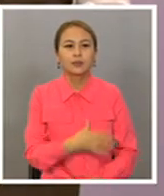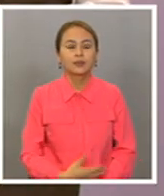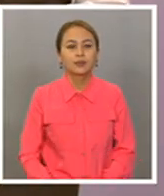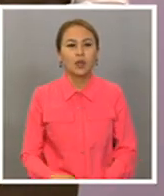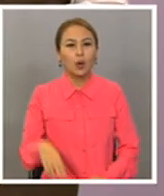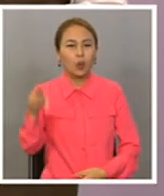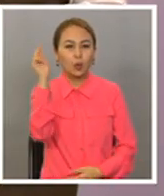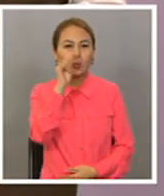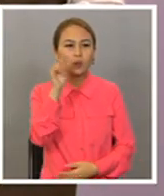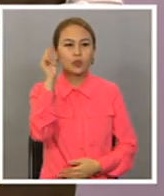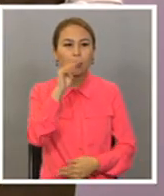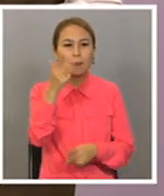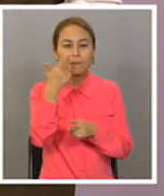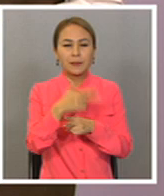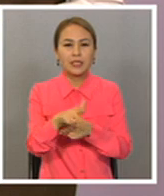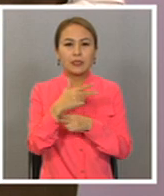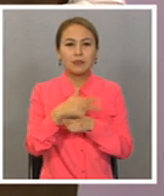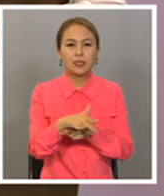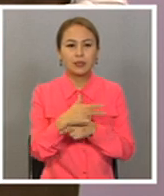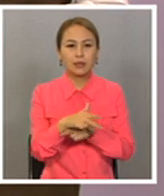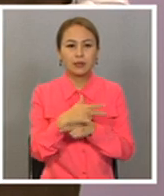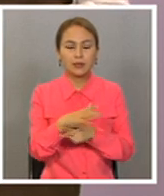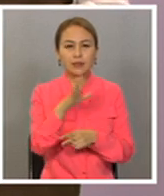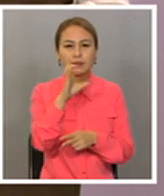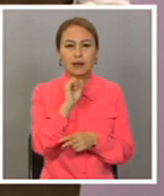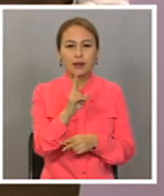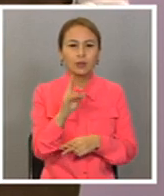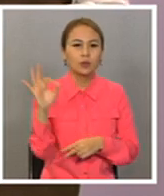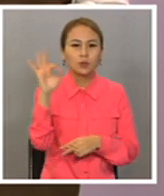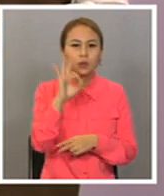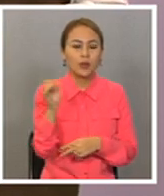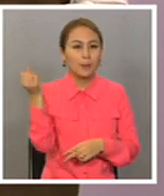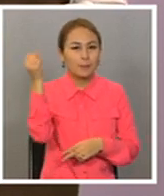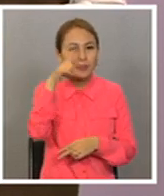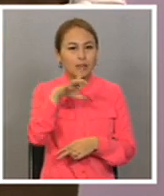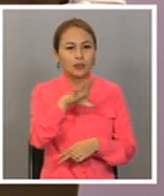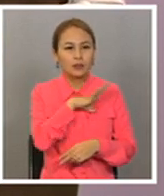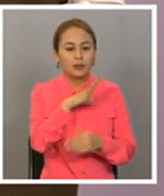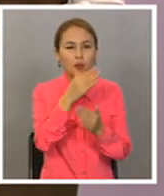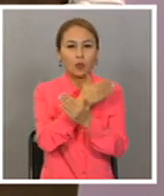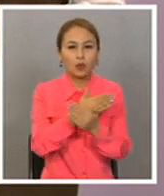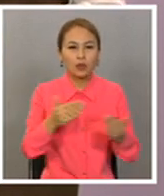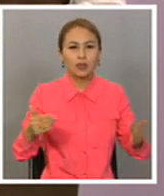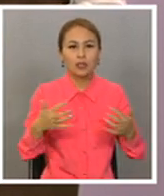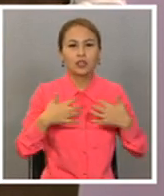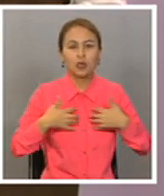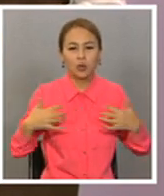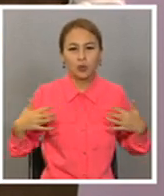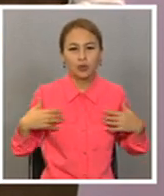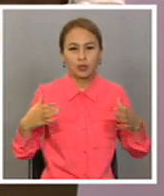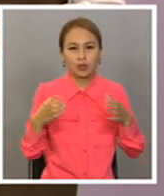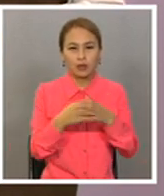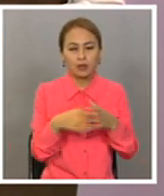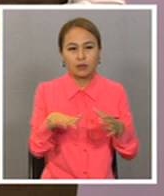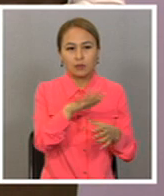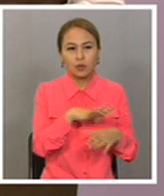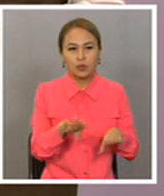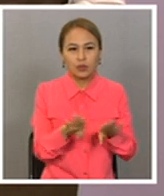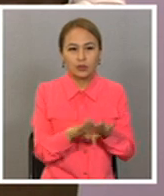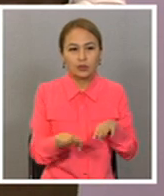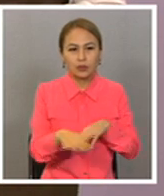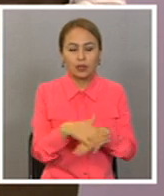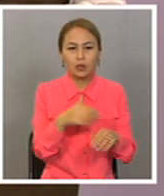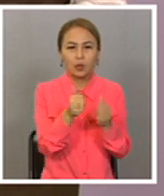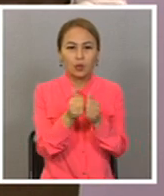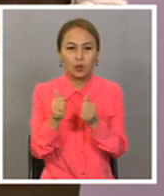Оқушылар, бейне материалдан сақтар туралы білдік. Олар жауынгер халық болған екен. Көрші